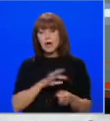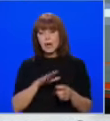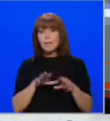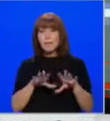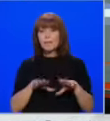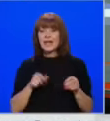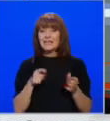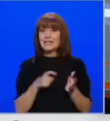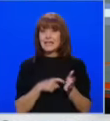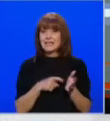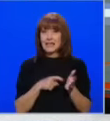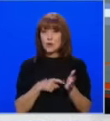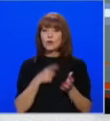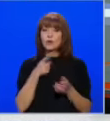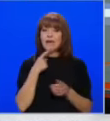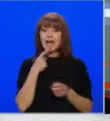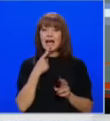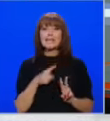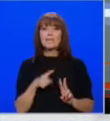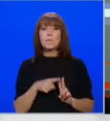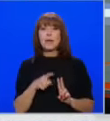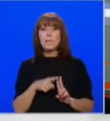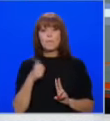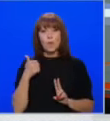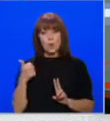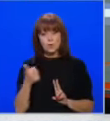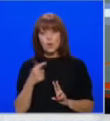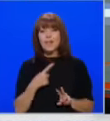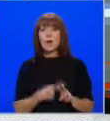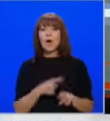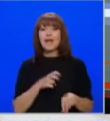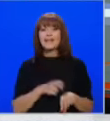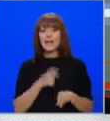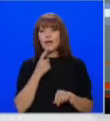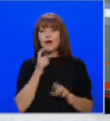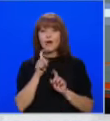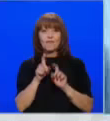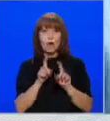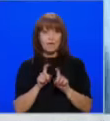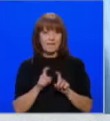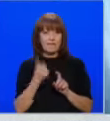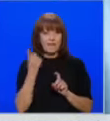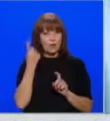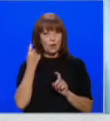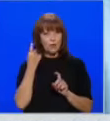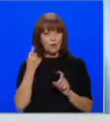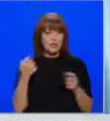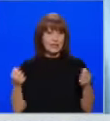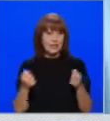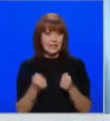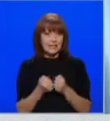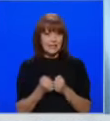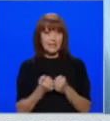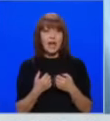законови промени. Това обяви в Приморско премиерът Николай Денков в коментар на трагичния инцидент в София от снощи. Ние всъщност